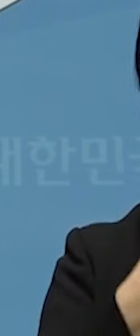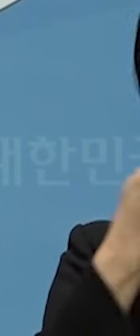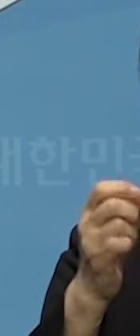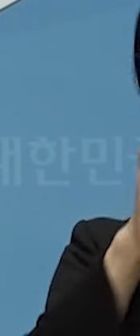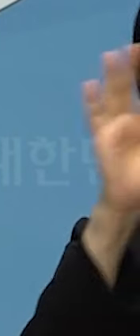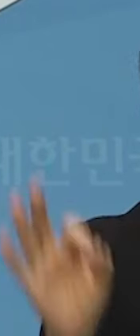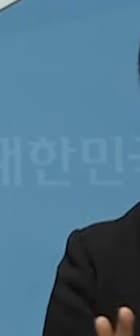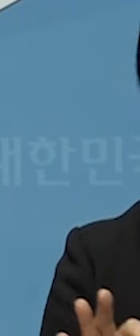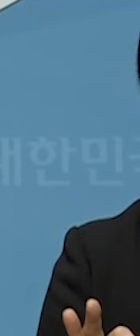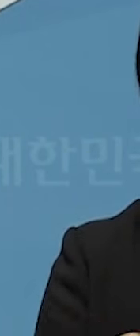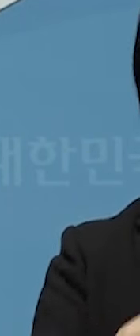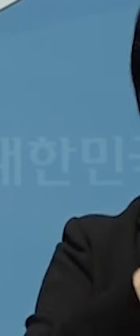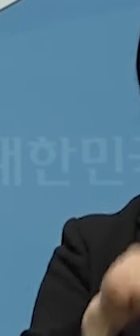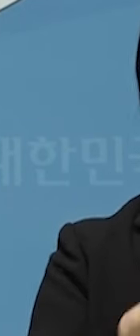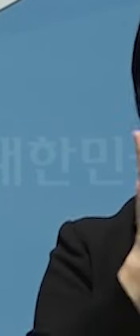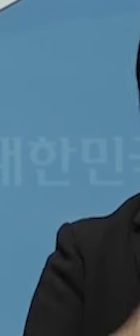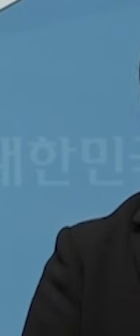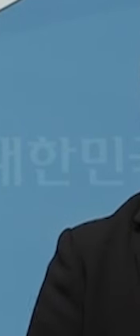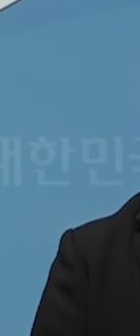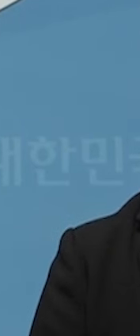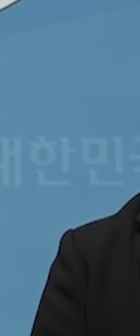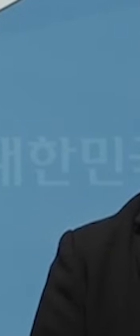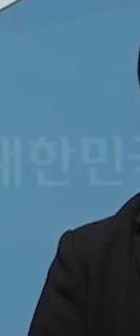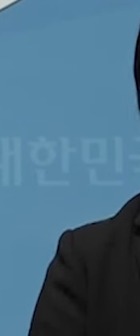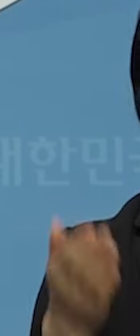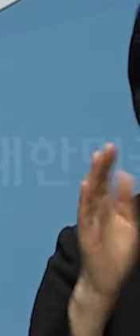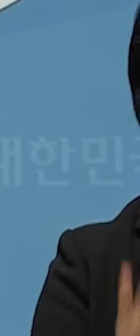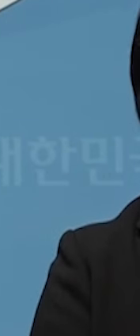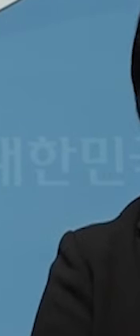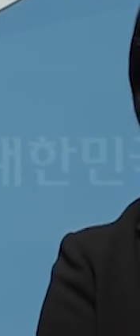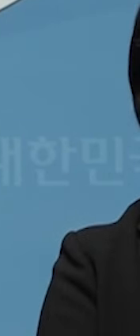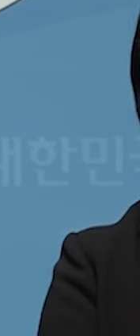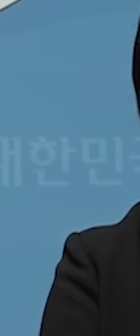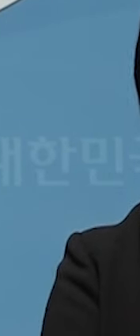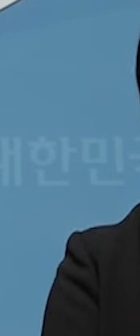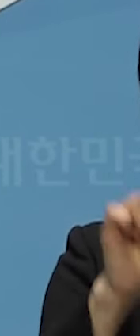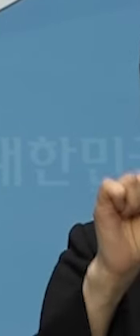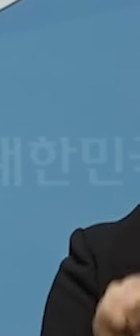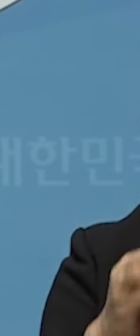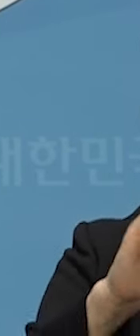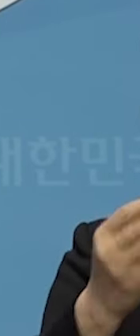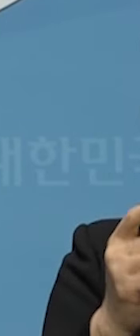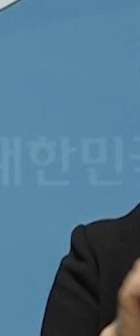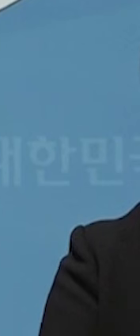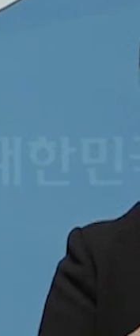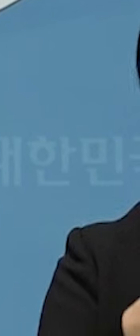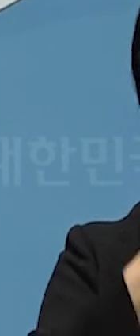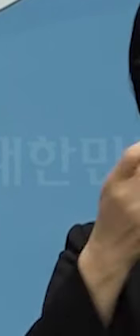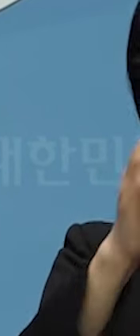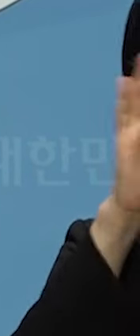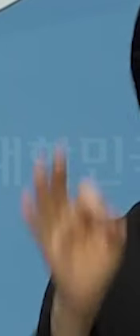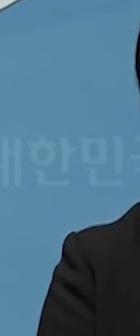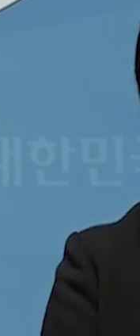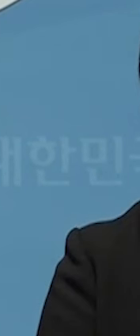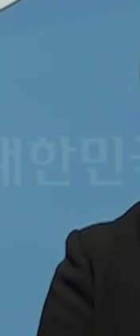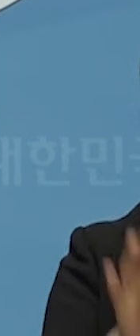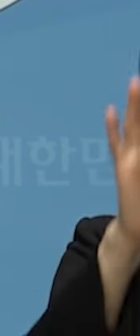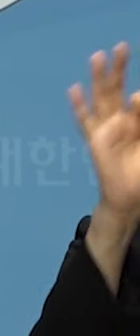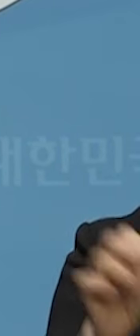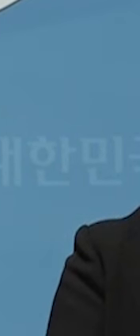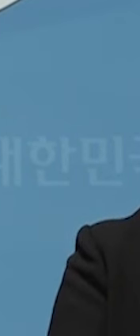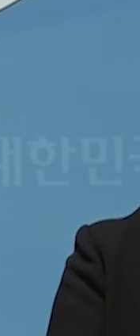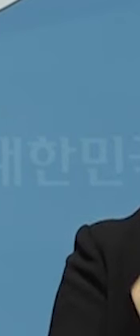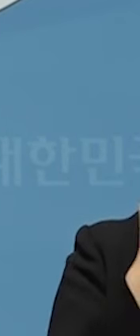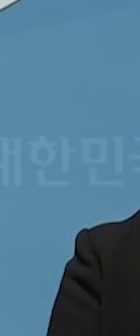환급률이 운영되고 있습니다. 그러나 불법 스포츠 토토의 경우 환급률이